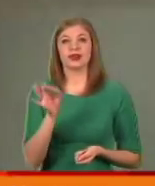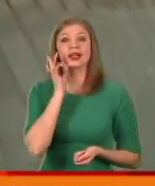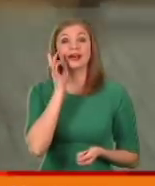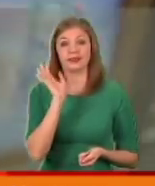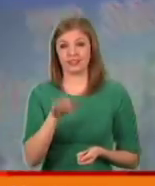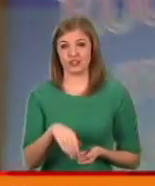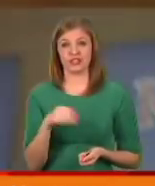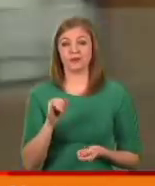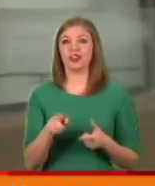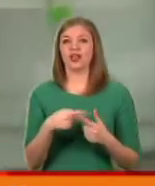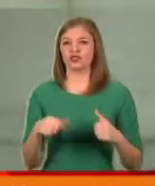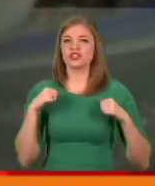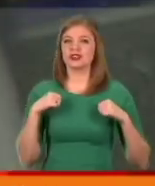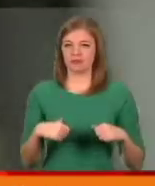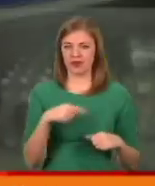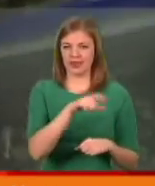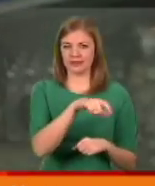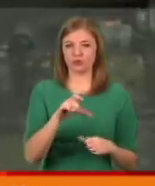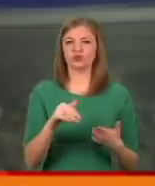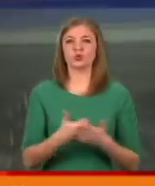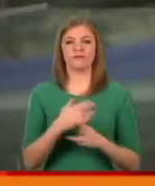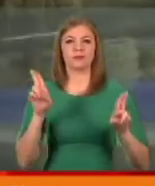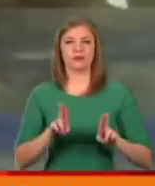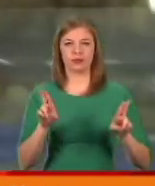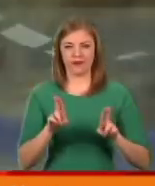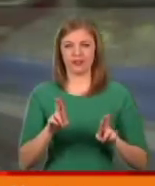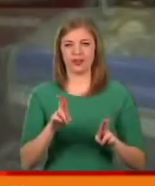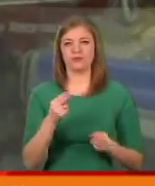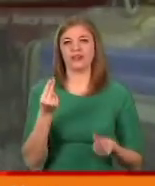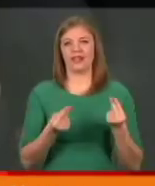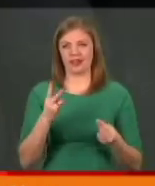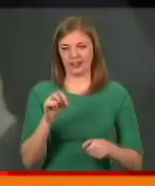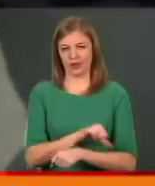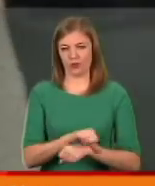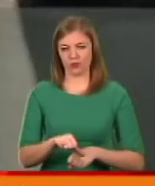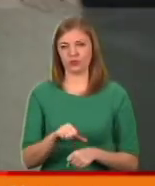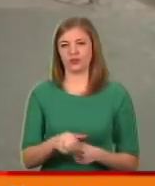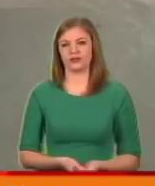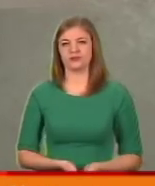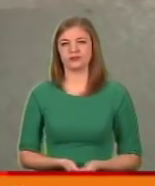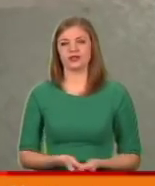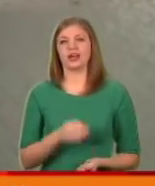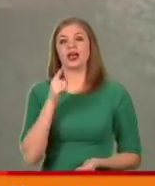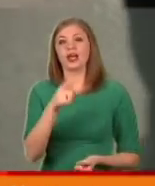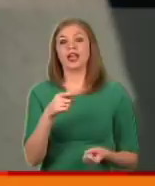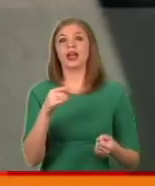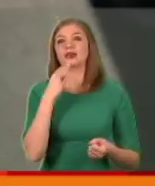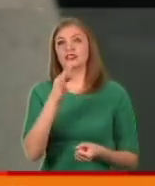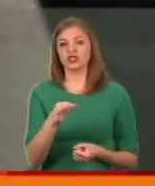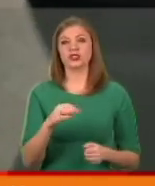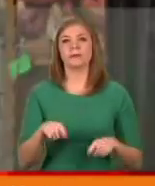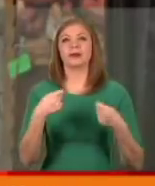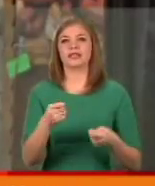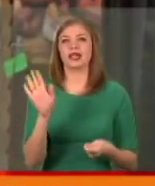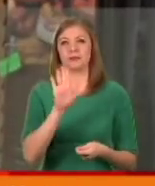хитріші. Та чи змирилися човники з новими правилами гри на кордоні? Скажіть такого, що їм передає привіт